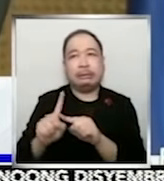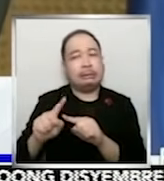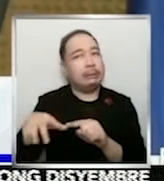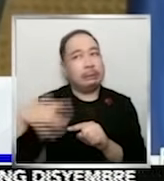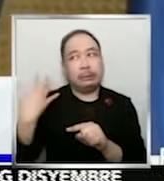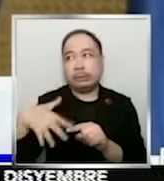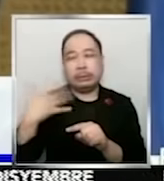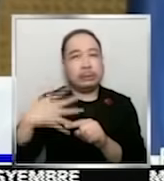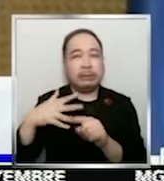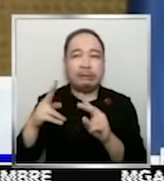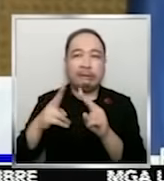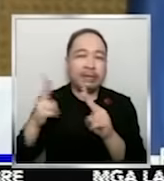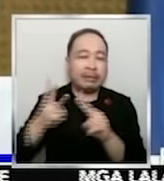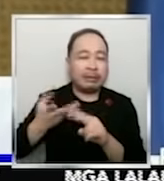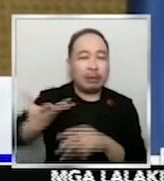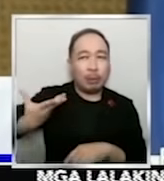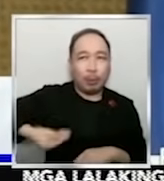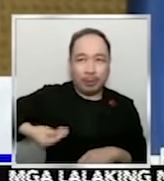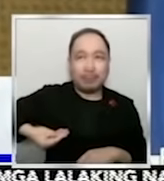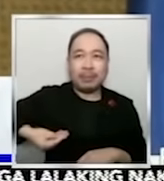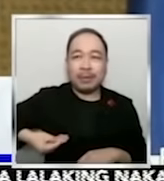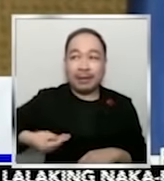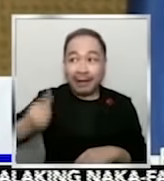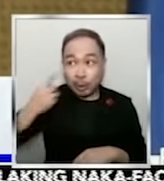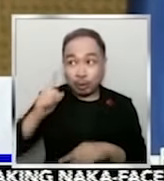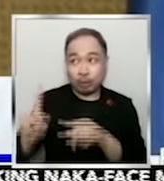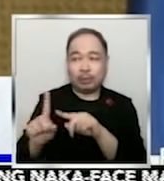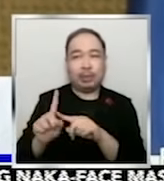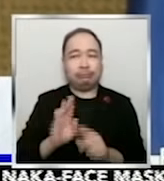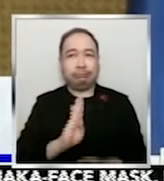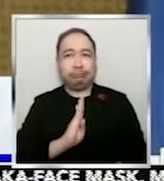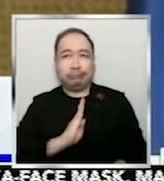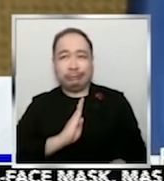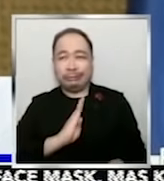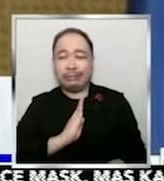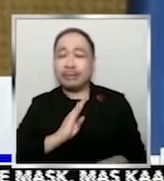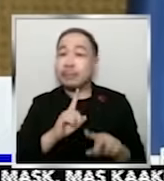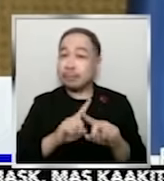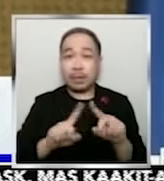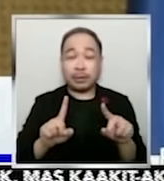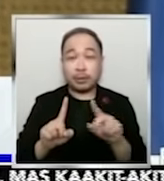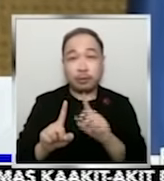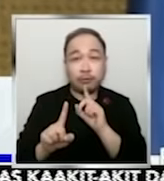Kala lang kasi ng mga tao malinis pero yung